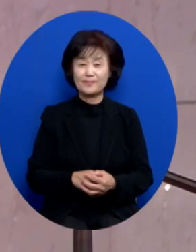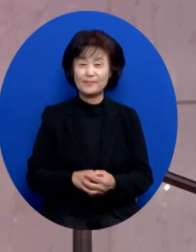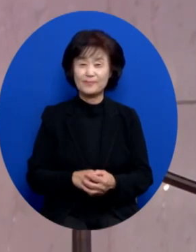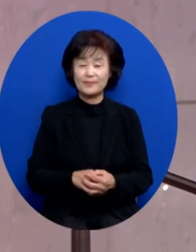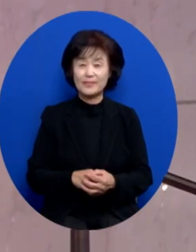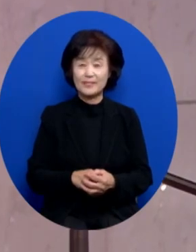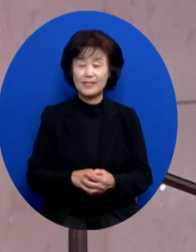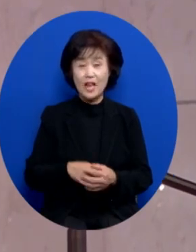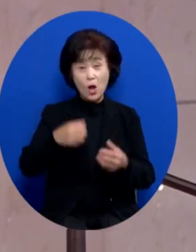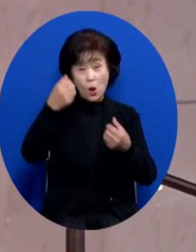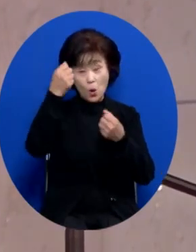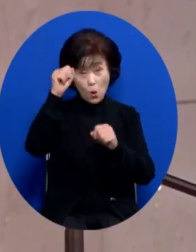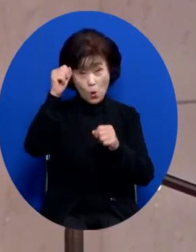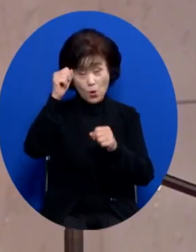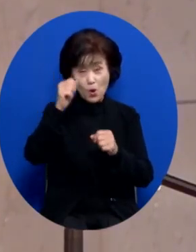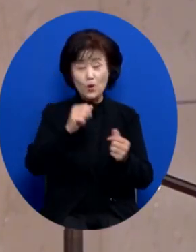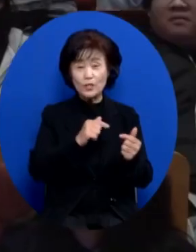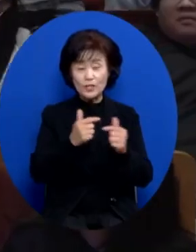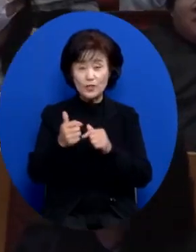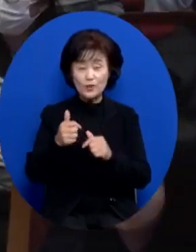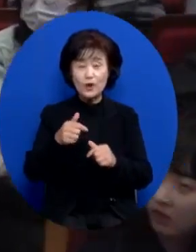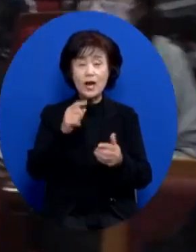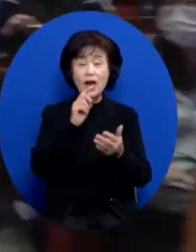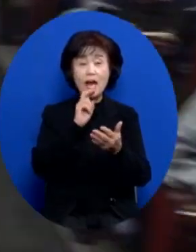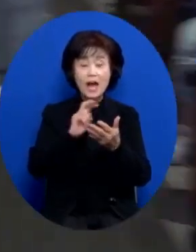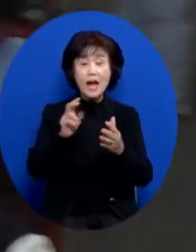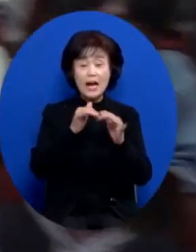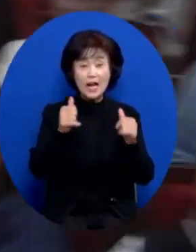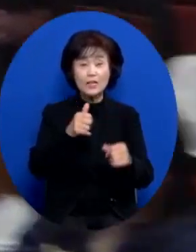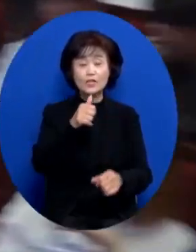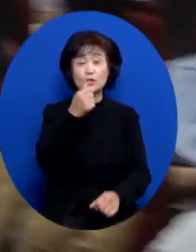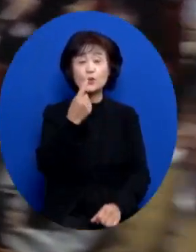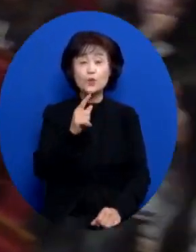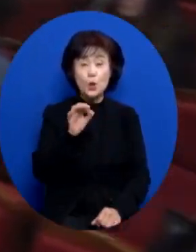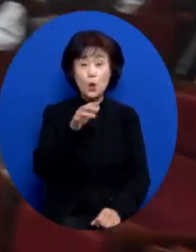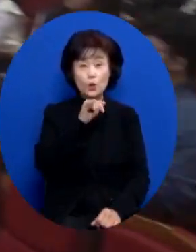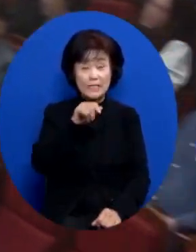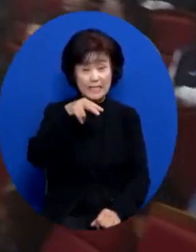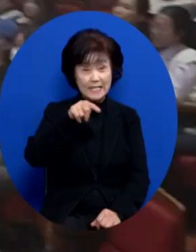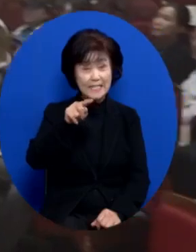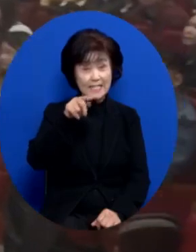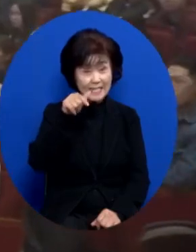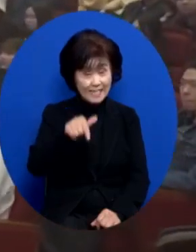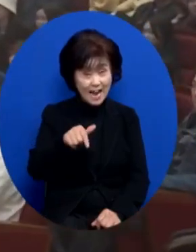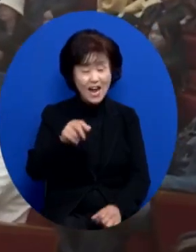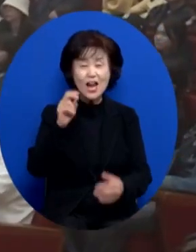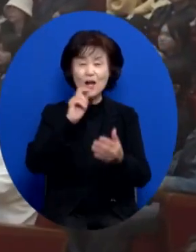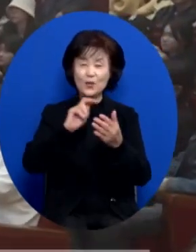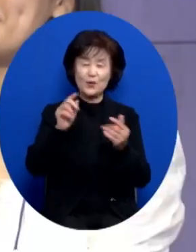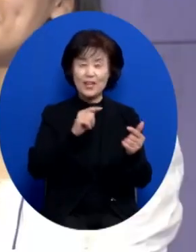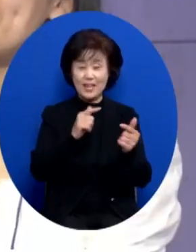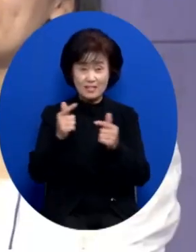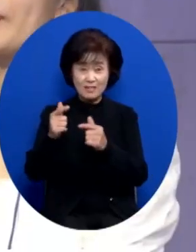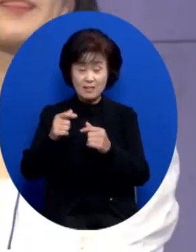댄스 공연과 가수 홍이삭의 공연, 푸짐한 경품 추첨까지 예술과 선물이 가득한